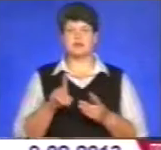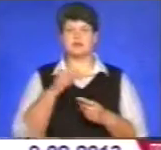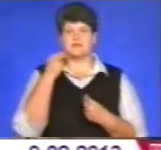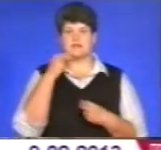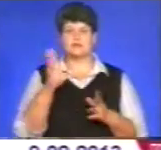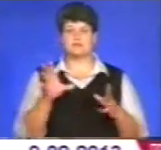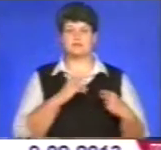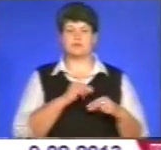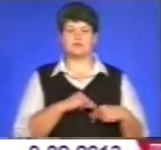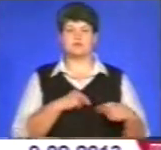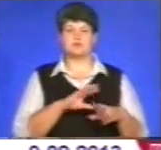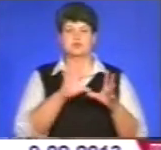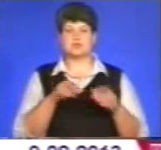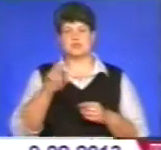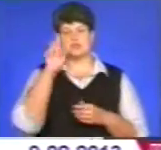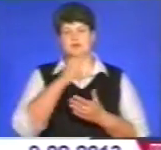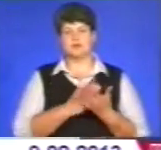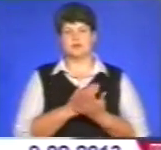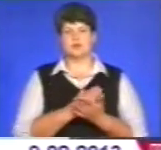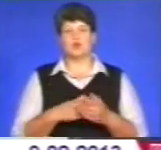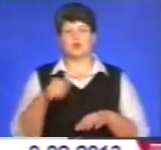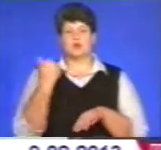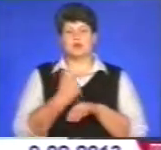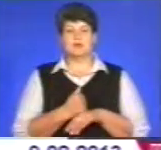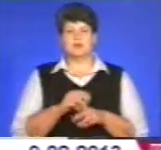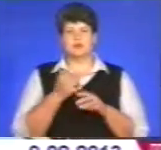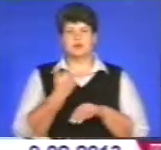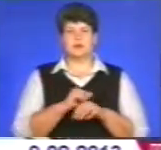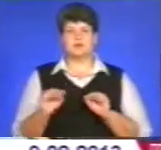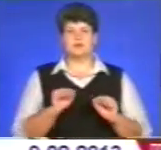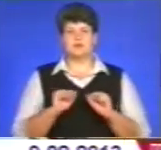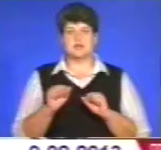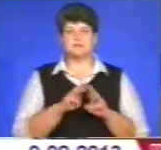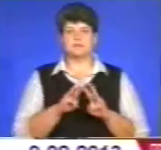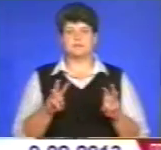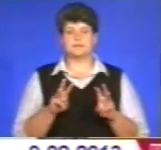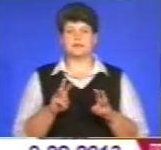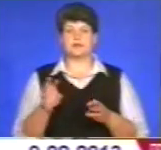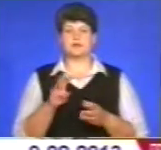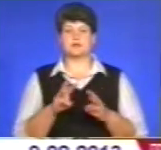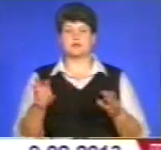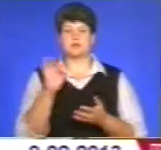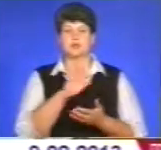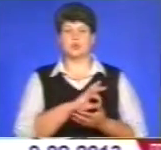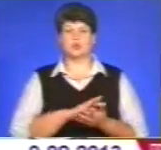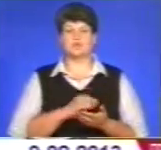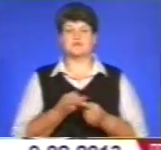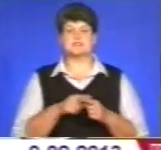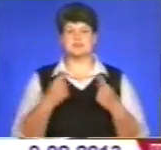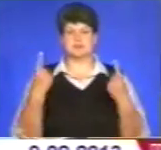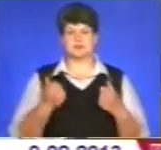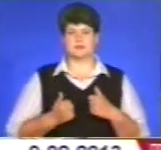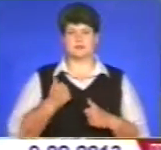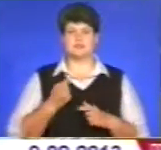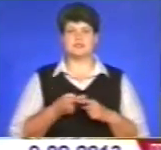усіх державних служб. Очолювати головне управління Міндоходів у Тернопільській області для мене це велика честь і ще